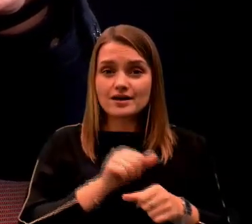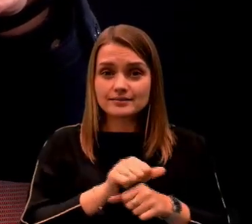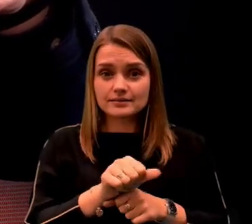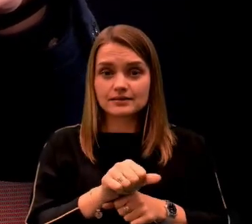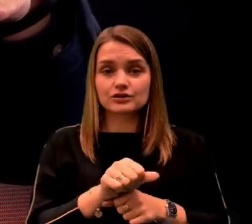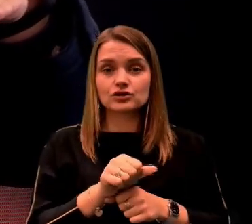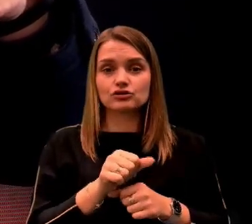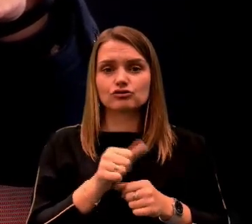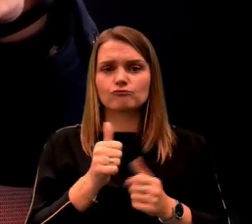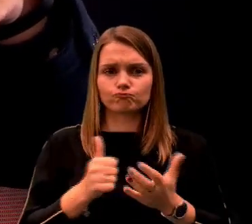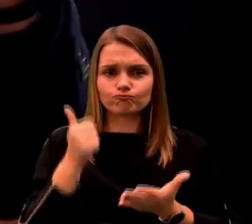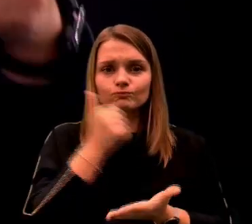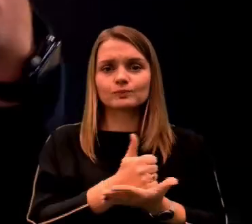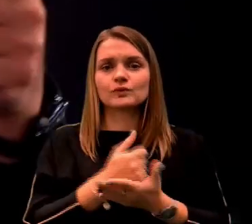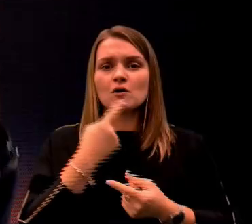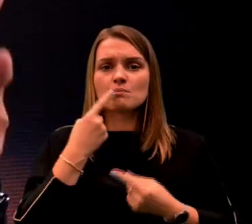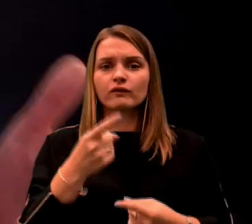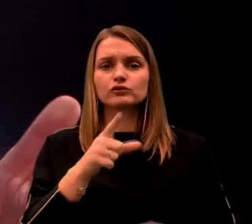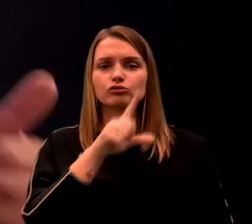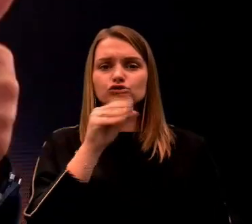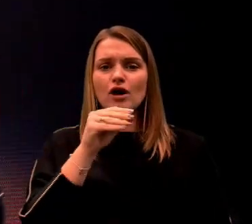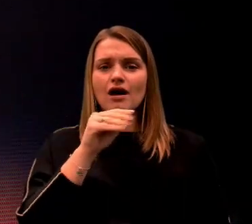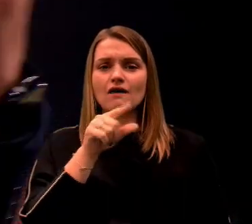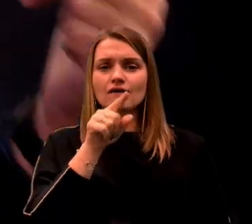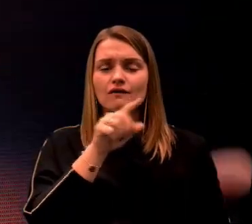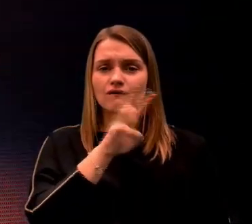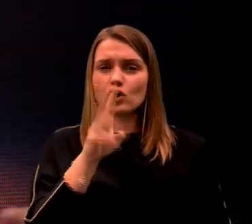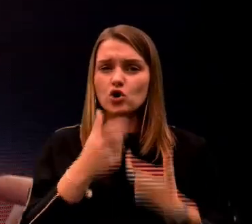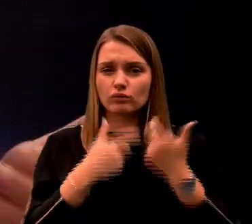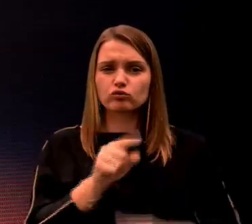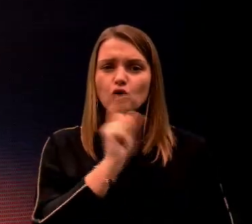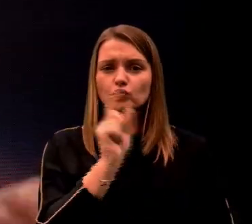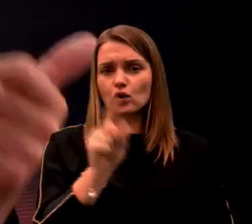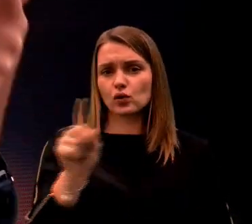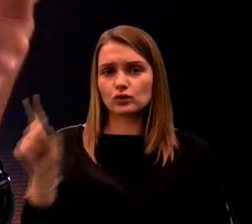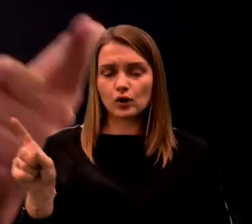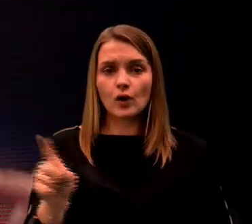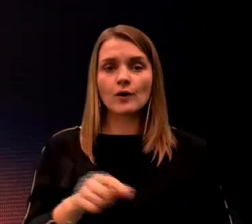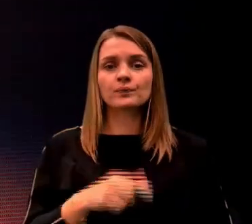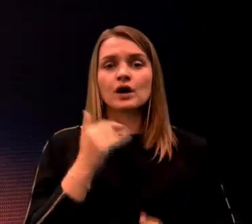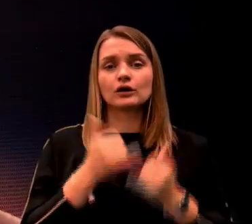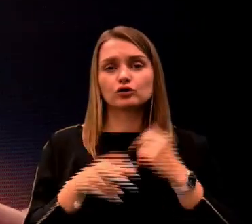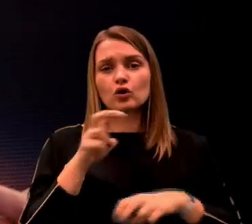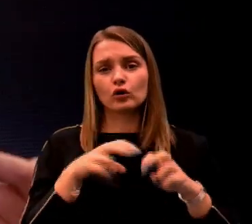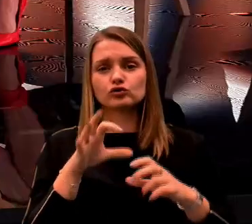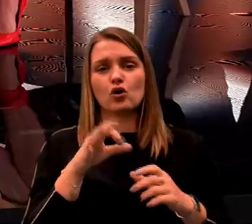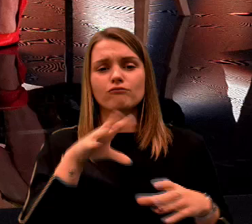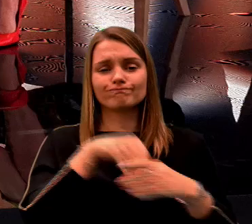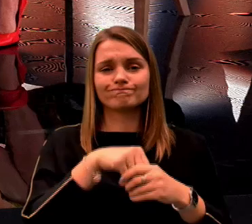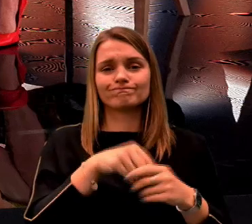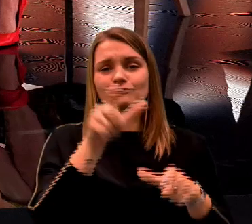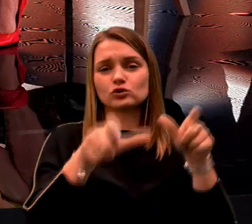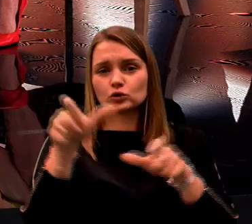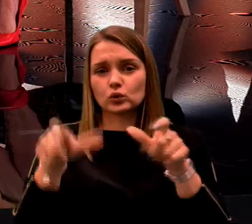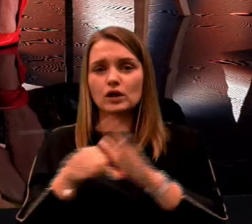jesteście w stanie dowieść, że robicie to i to, jeśli chodzi o ład korporacyjny, stosunek do pracowników,